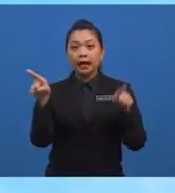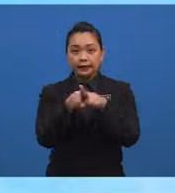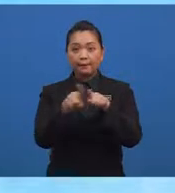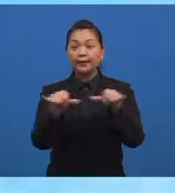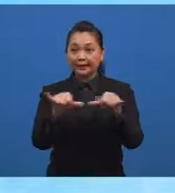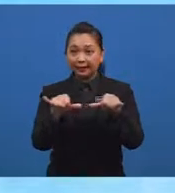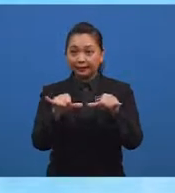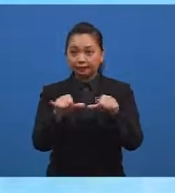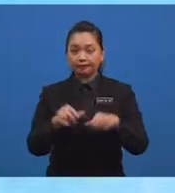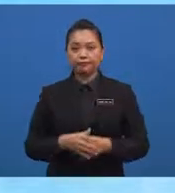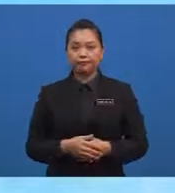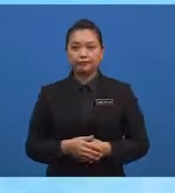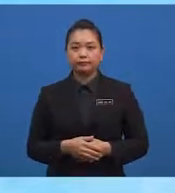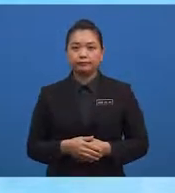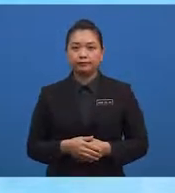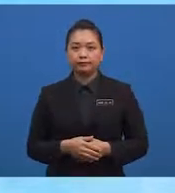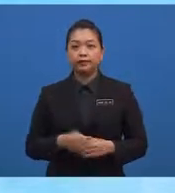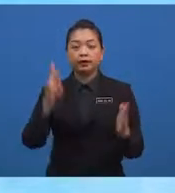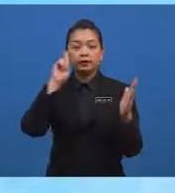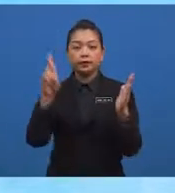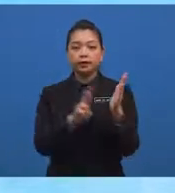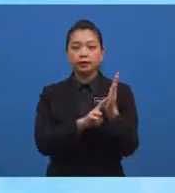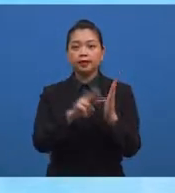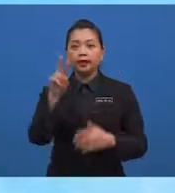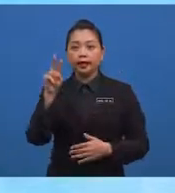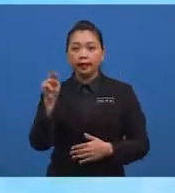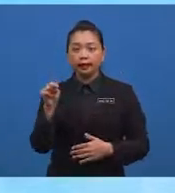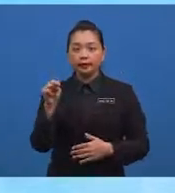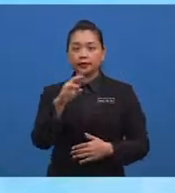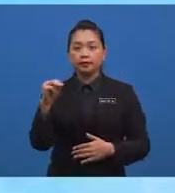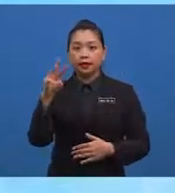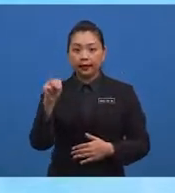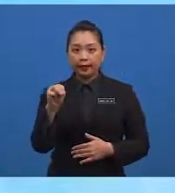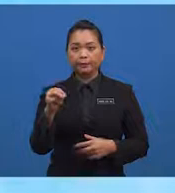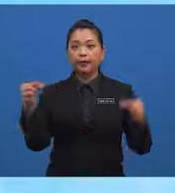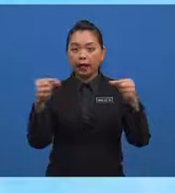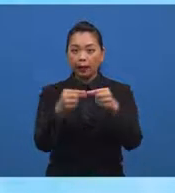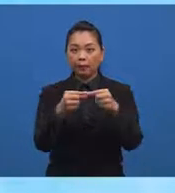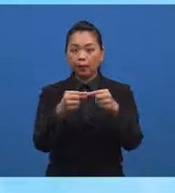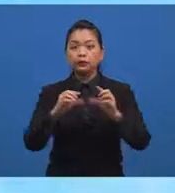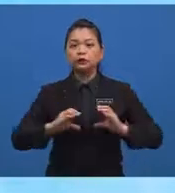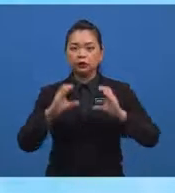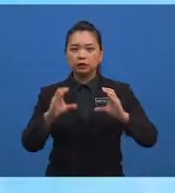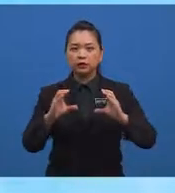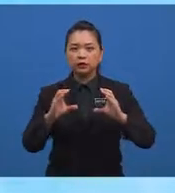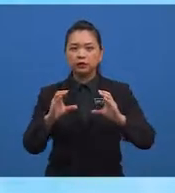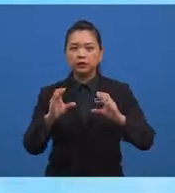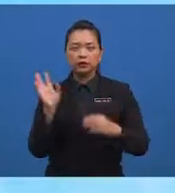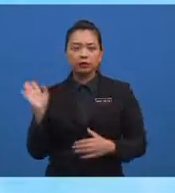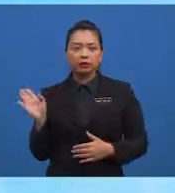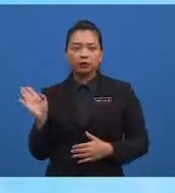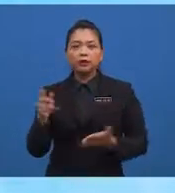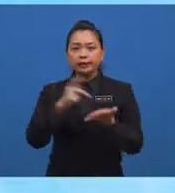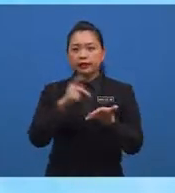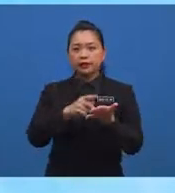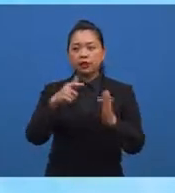saiz. Rajah M dan N bergabung secara bertindan. Kira